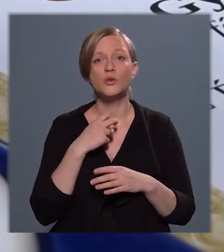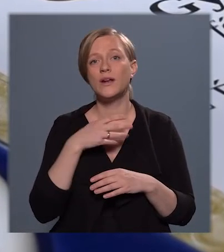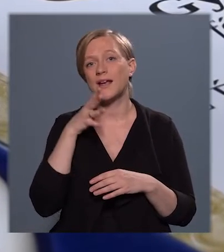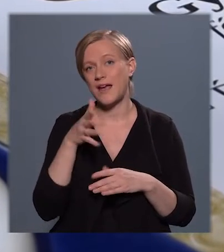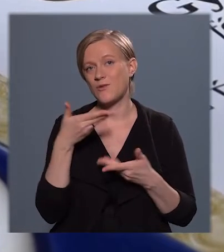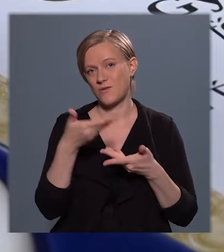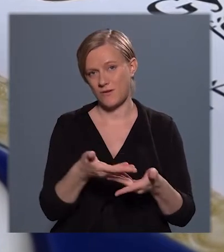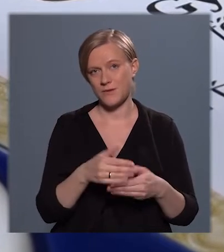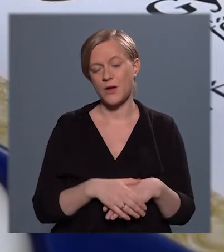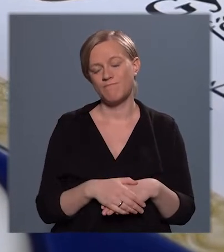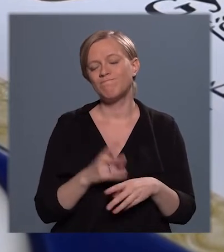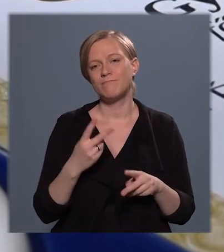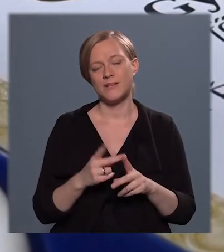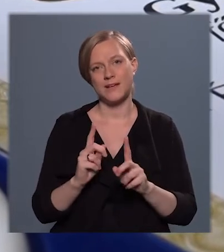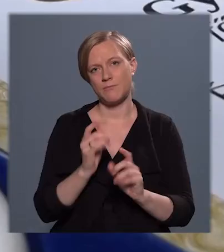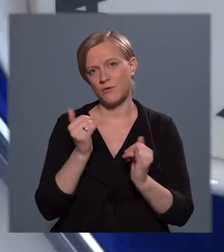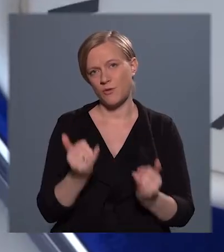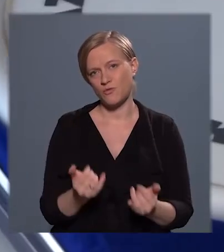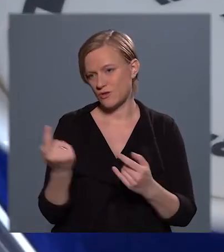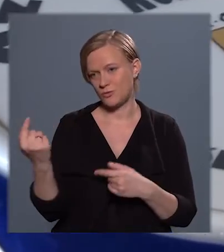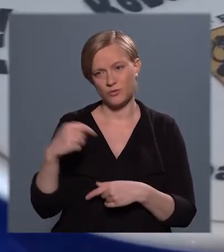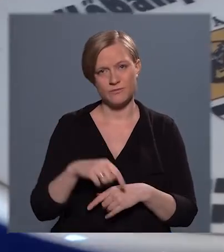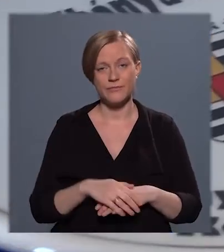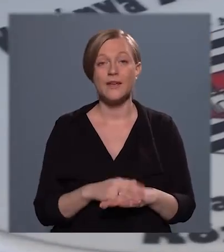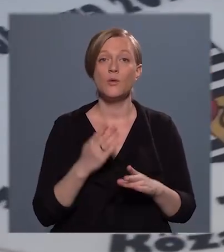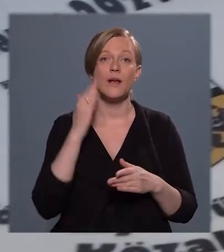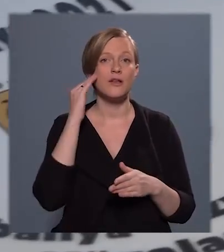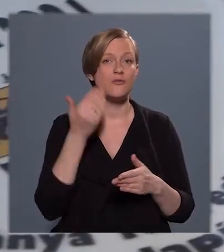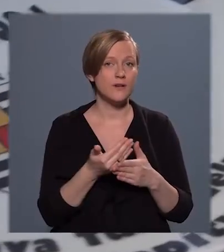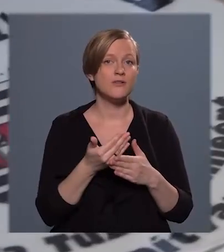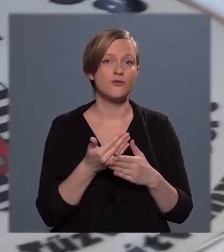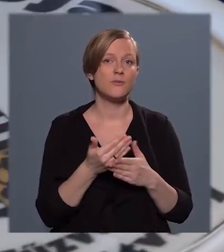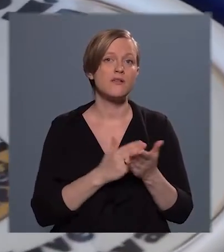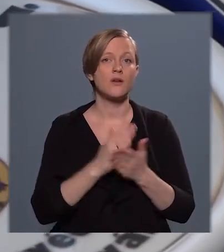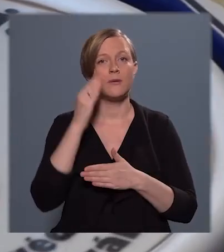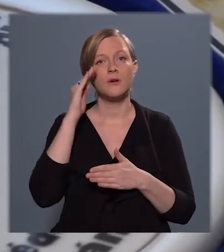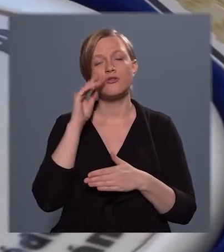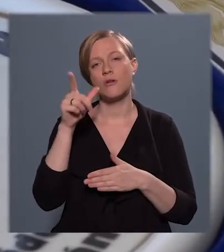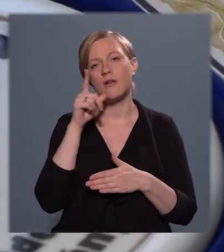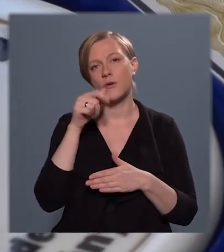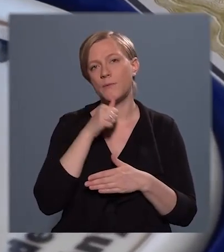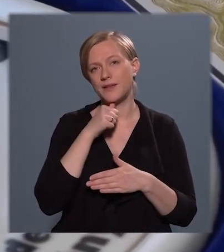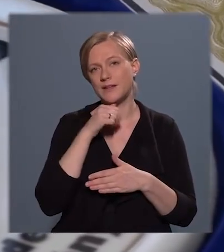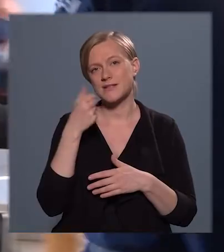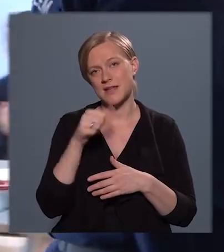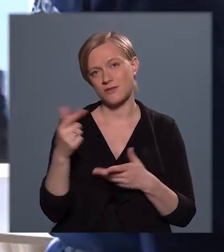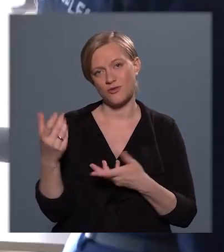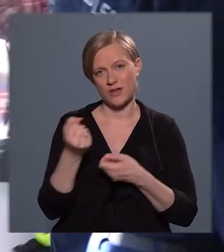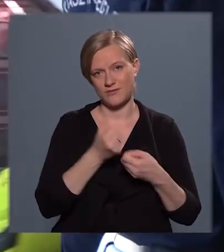kapja, aki betegállományban van, jelenleg nem tud velünk lenni. Az ő elismerését a szolgálatparancsnok a Lajkó Péter százados úr veszi